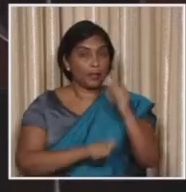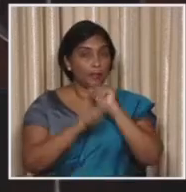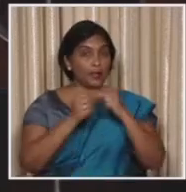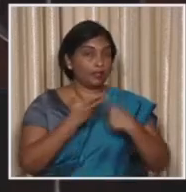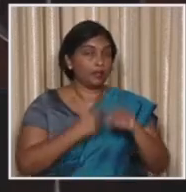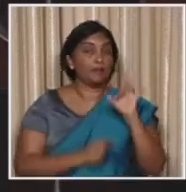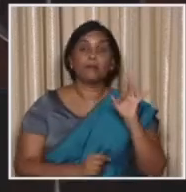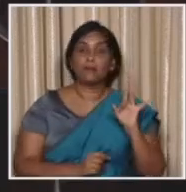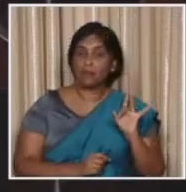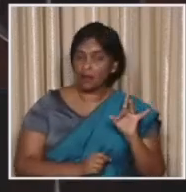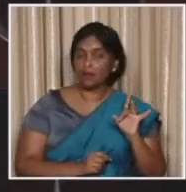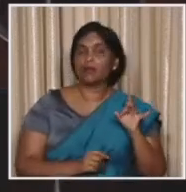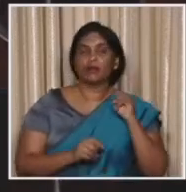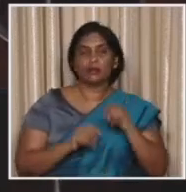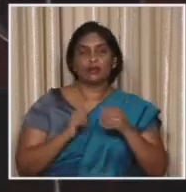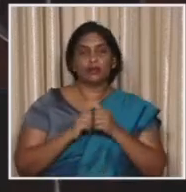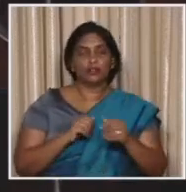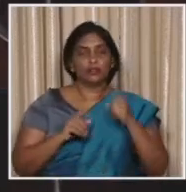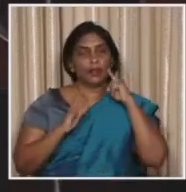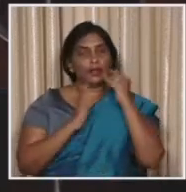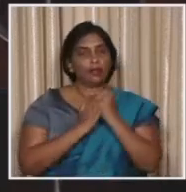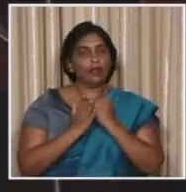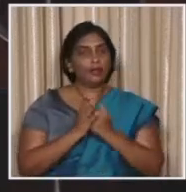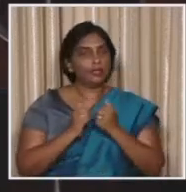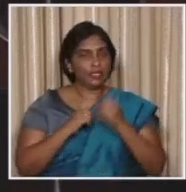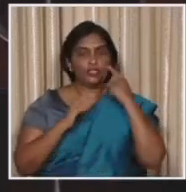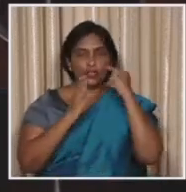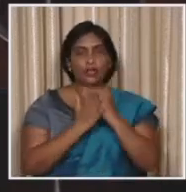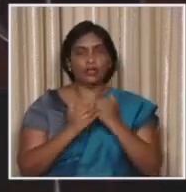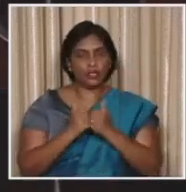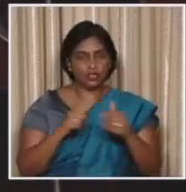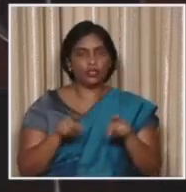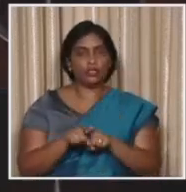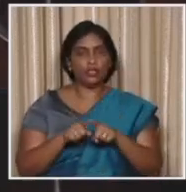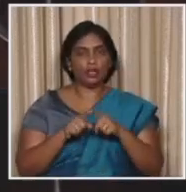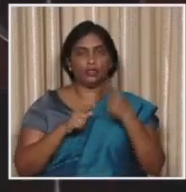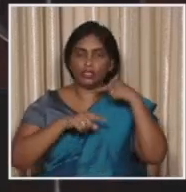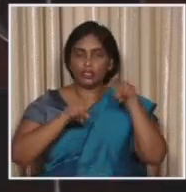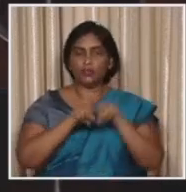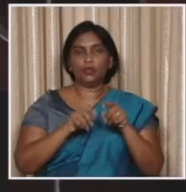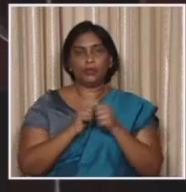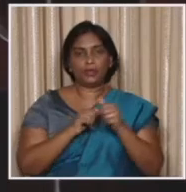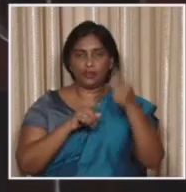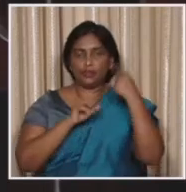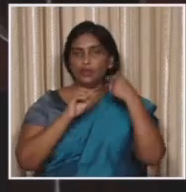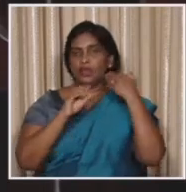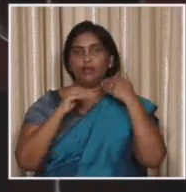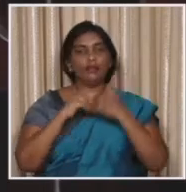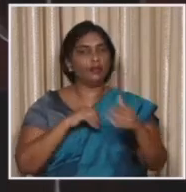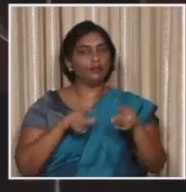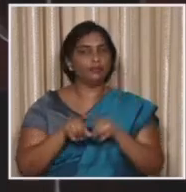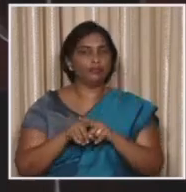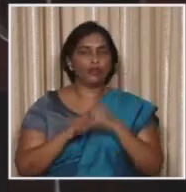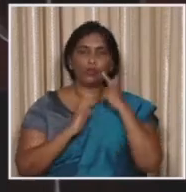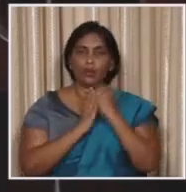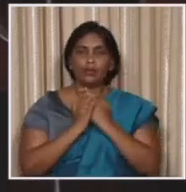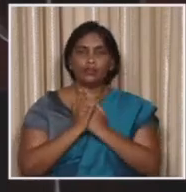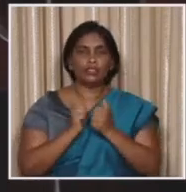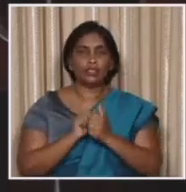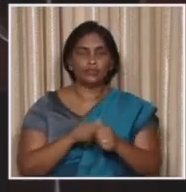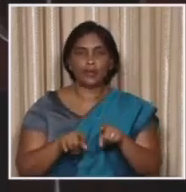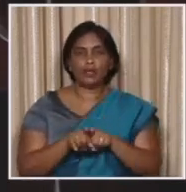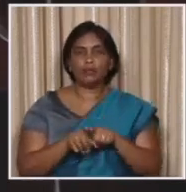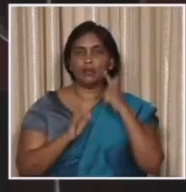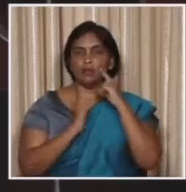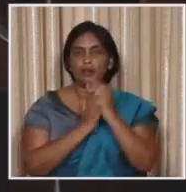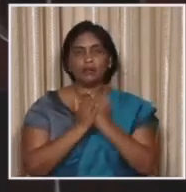විතර තියෙනවා. මේ 1000 ඖෂධ සඳහා තියෙන ටෙන්ඩර් 1000 අඩුම ගානේ අපි 100කටවත් අඩු කරගන්න ඕන. ඒ සඳහා අපි උත්සාහයක්